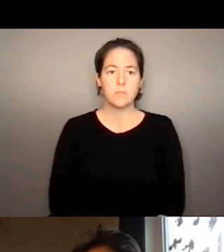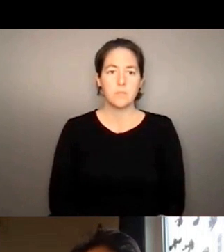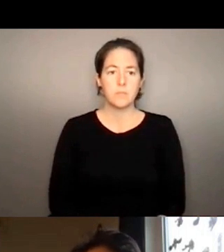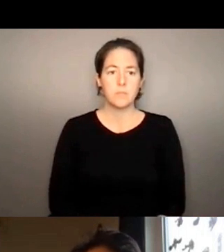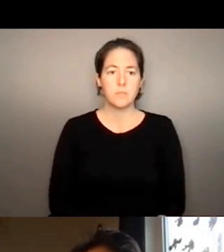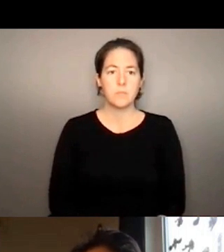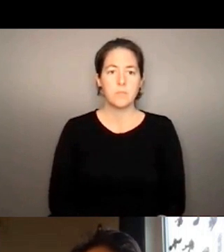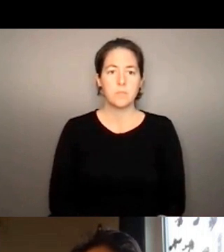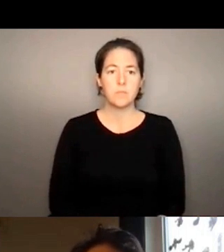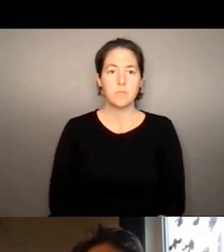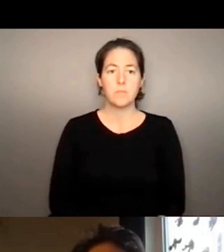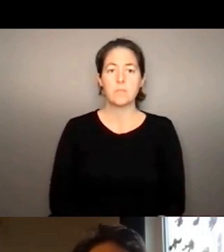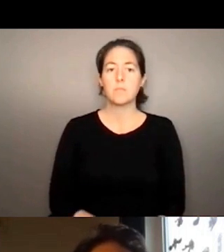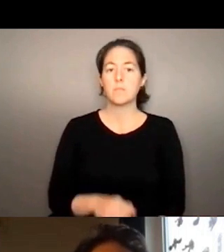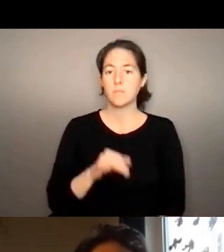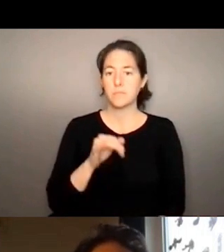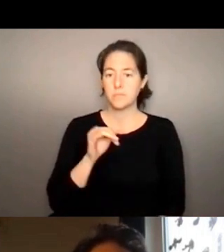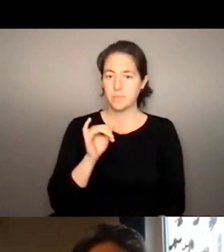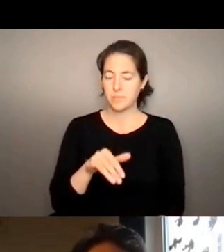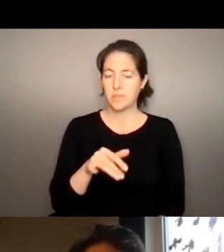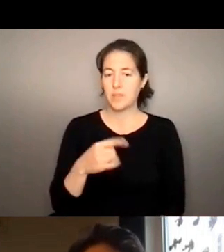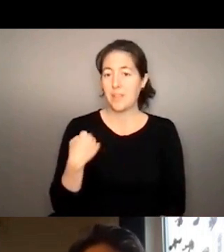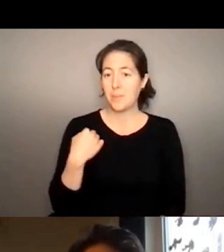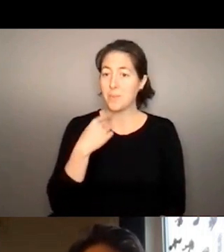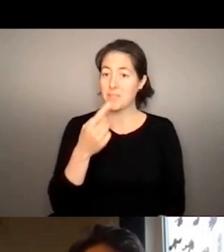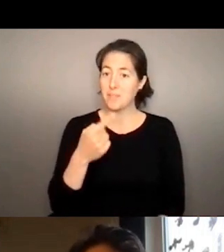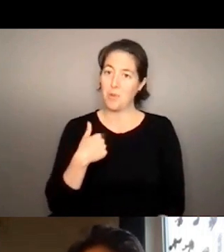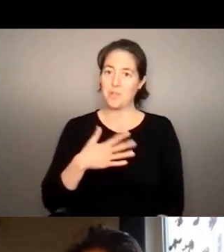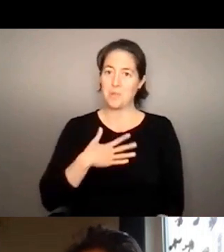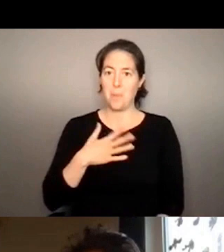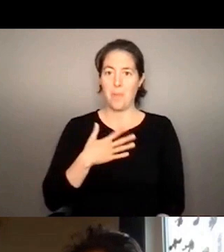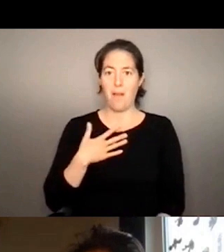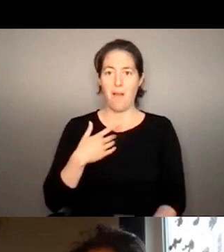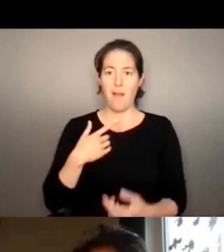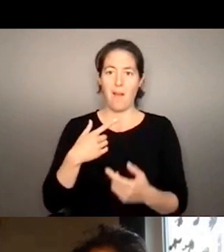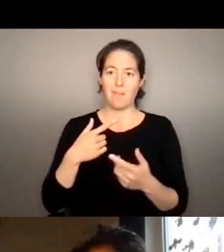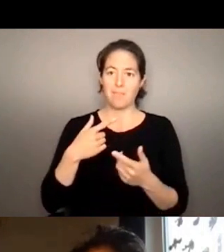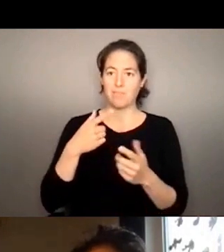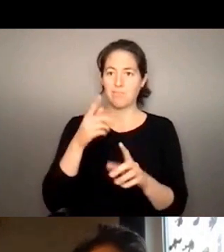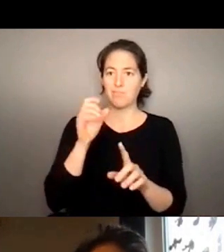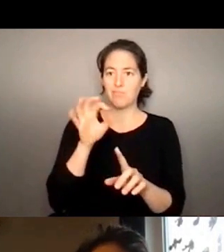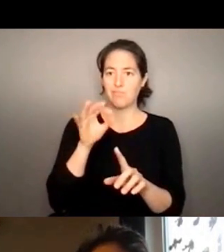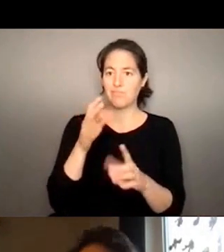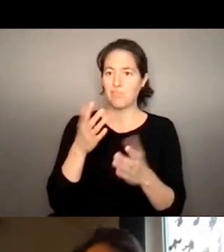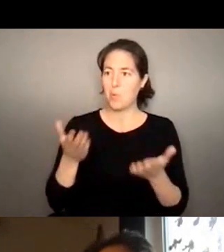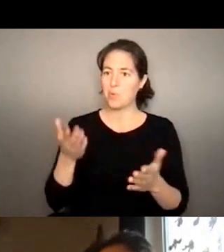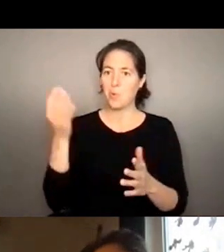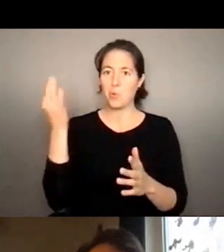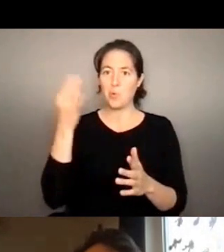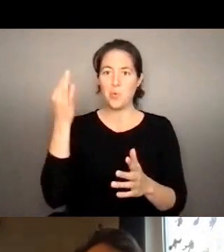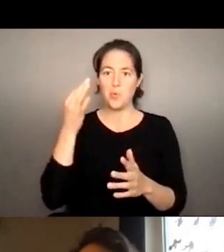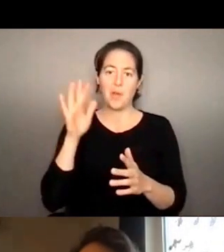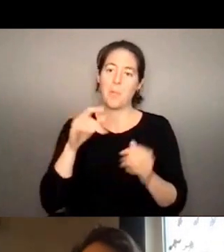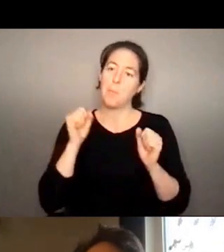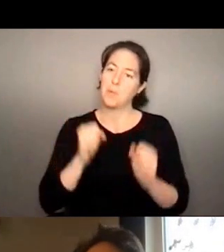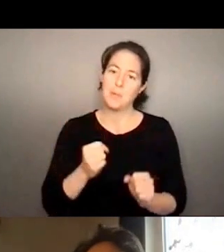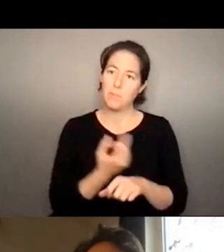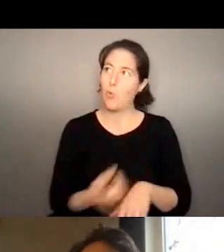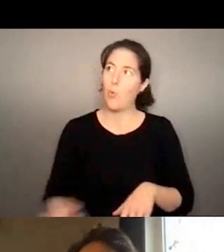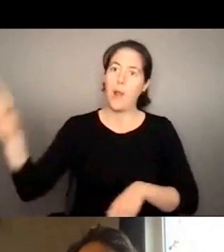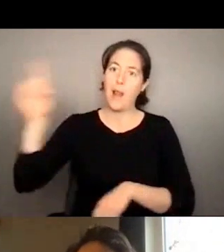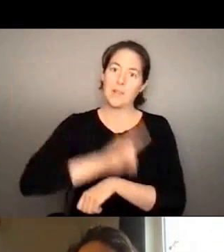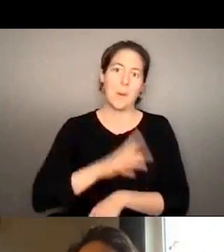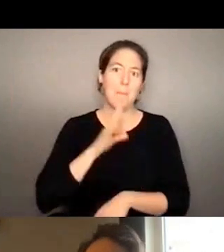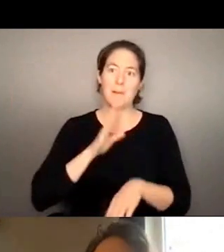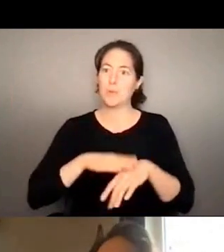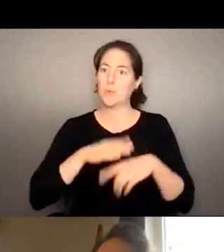Puis, c'est ça, hein, quand je vous disais tout à l'heure, moi, je suis bien content d'en parler avec vous parce que je pourrais en parler à journée longue, fait que c'est aussi